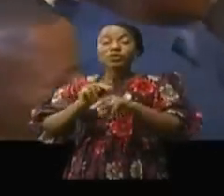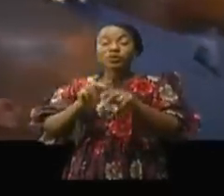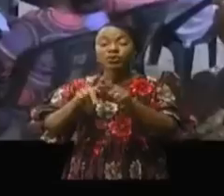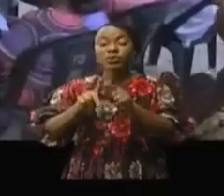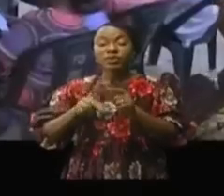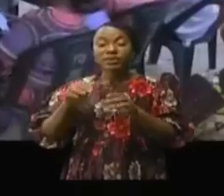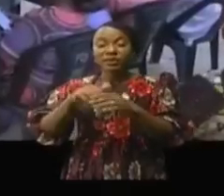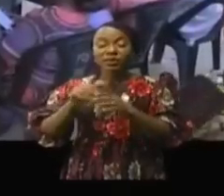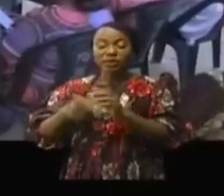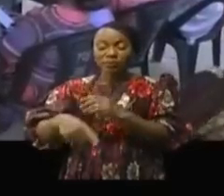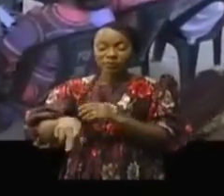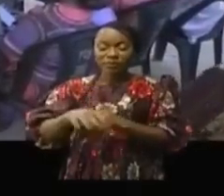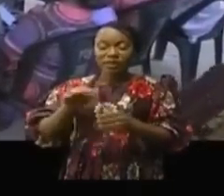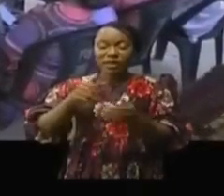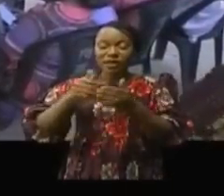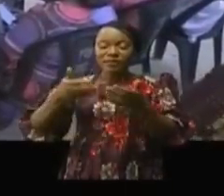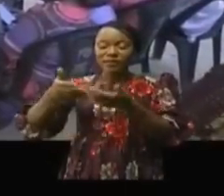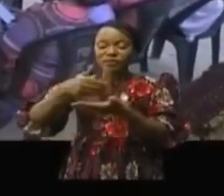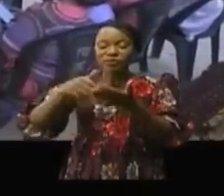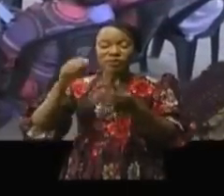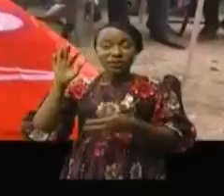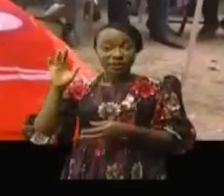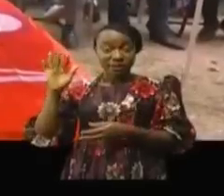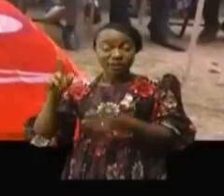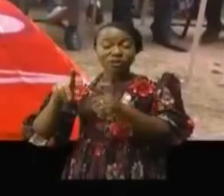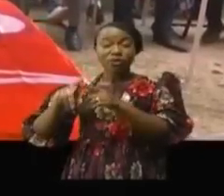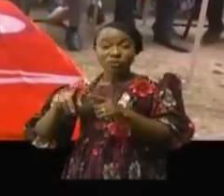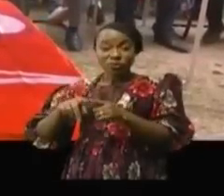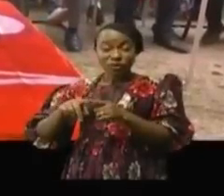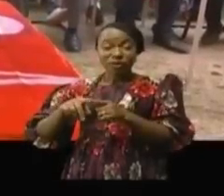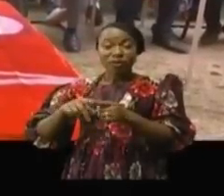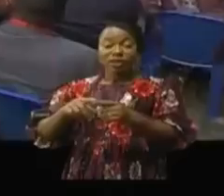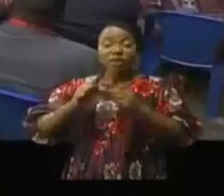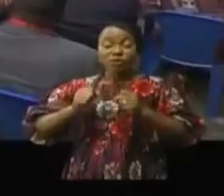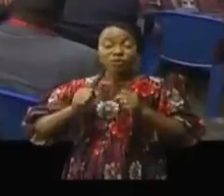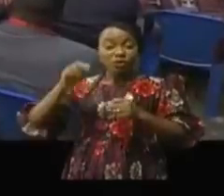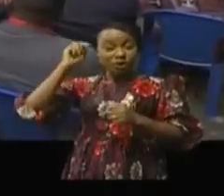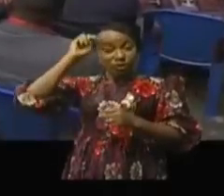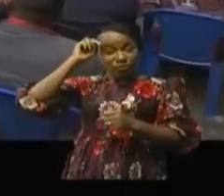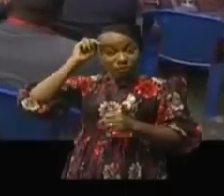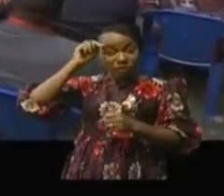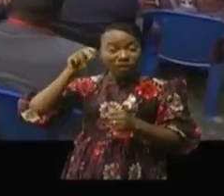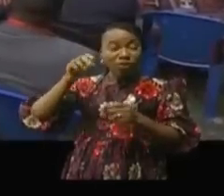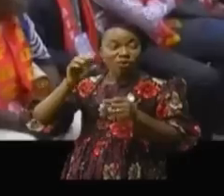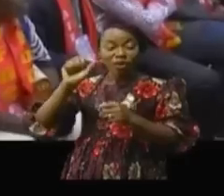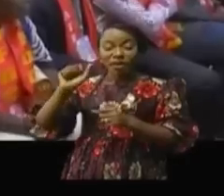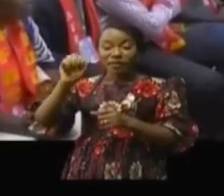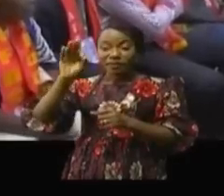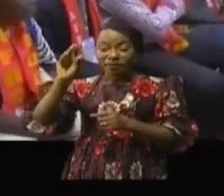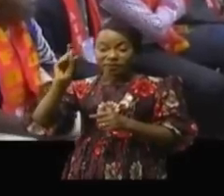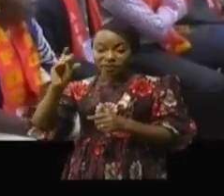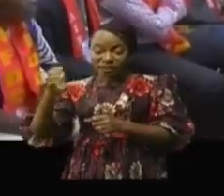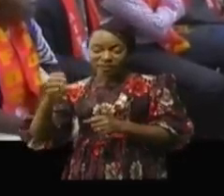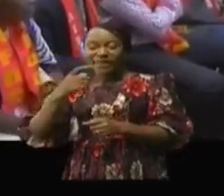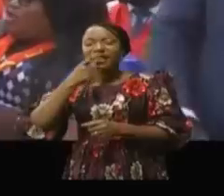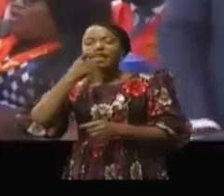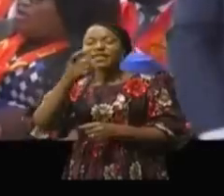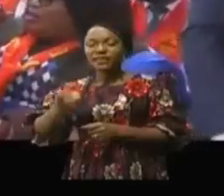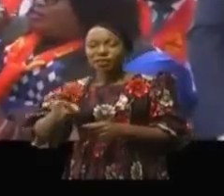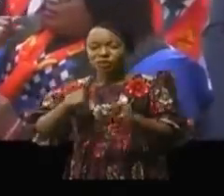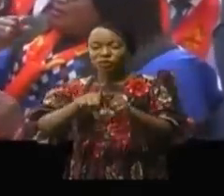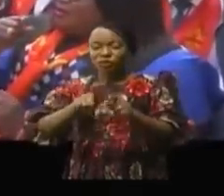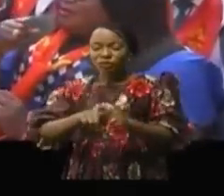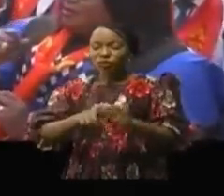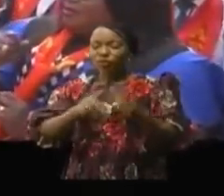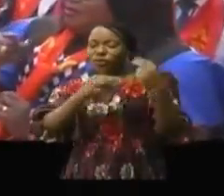provinces. Avant son retour à Kinshasa, l'autorité morale de l'AFDC s'est aussi adressée aux responsables du comité fédéral et cadre